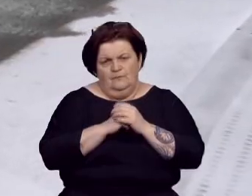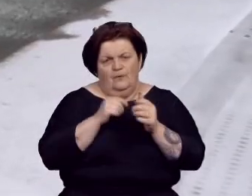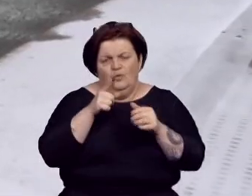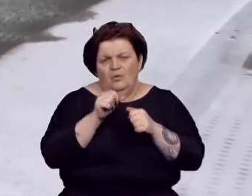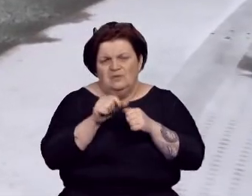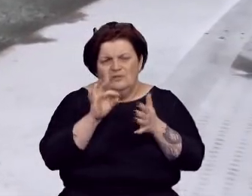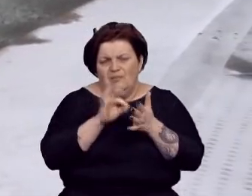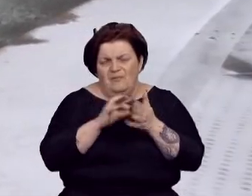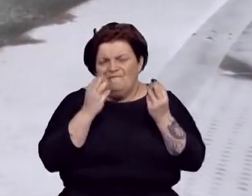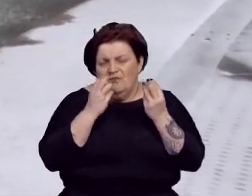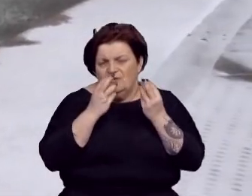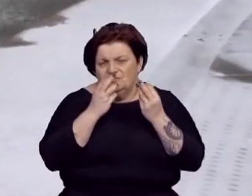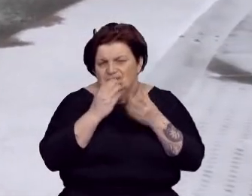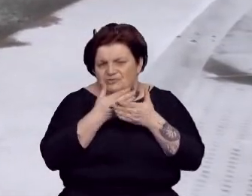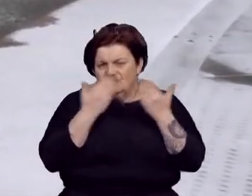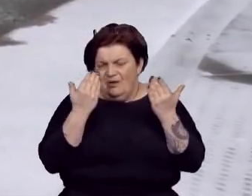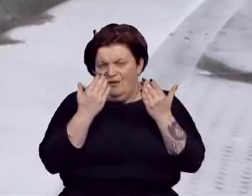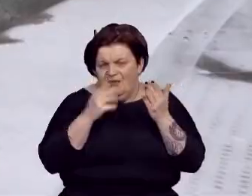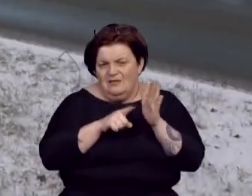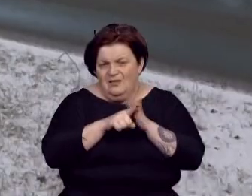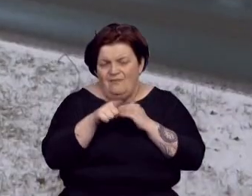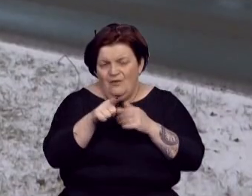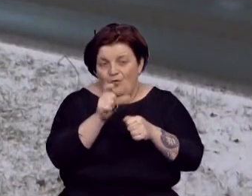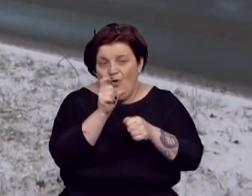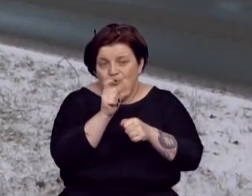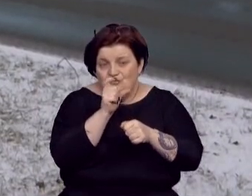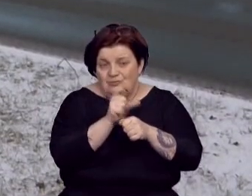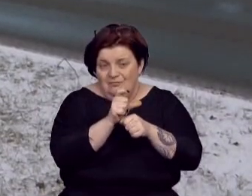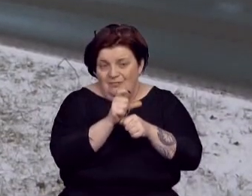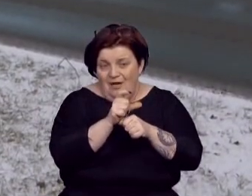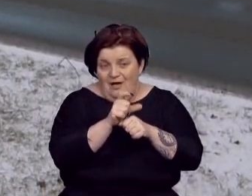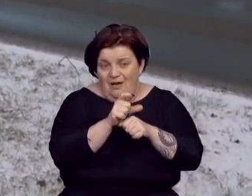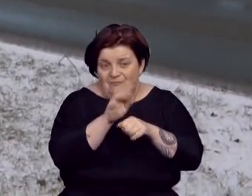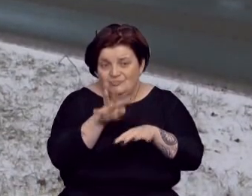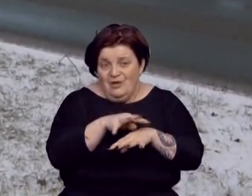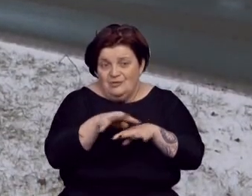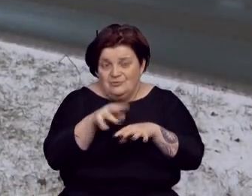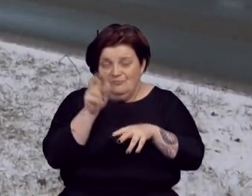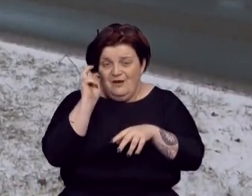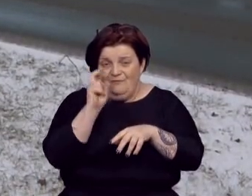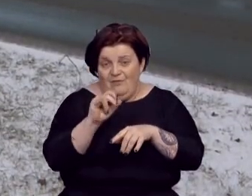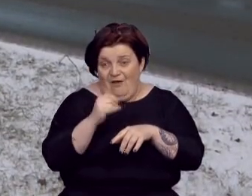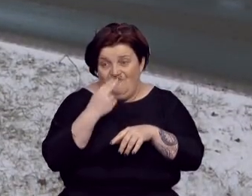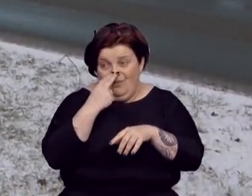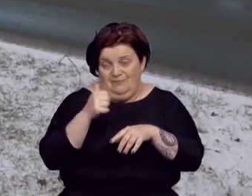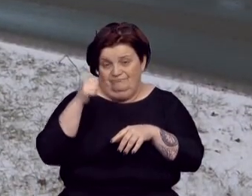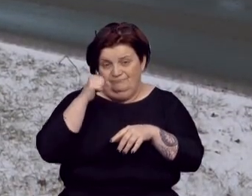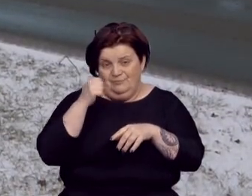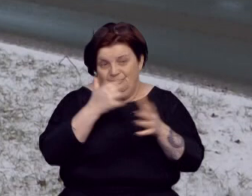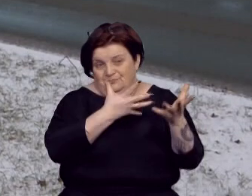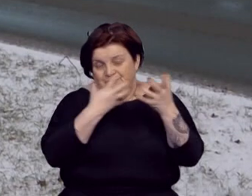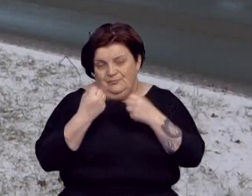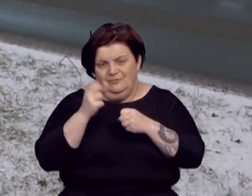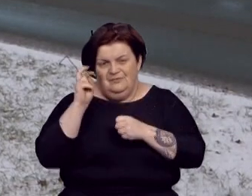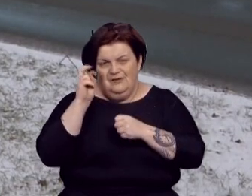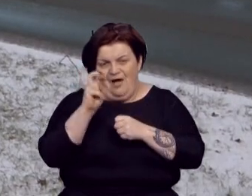Jest to na pewno ważny dzień dla tego odcinka modernizacji sieci tramwajowej. Jak widać za moimi plecami dostarczyliśmy